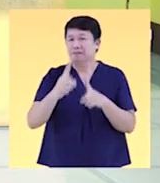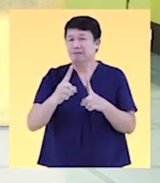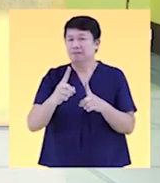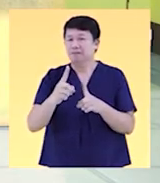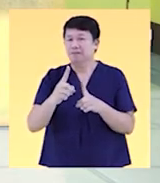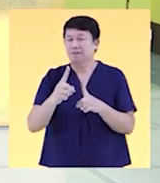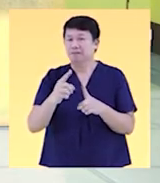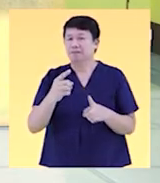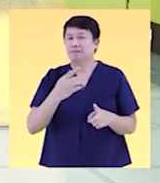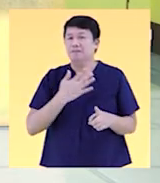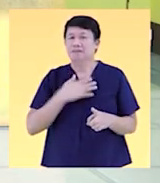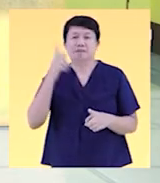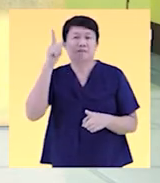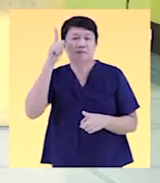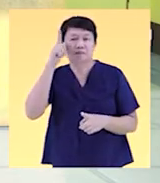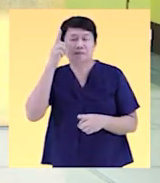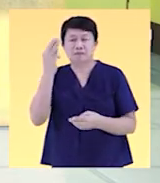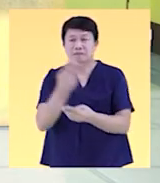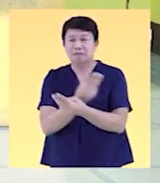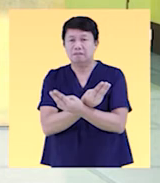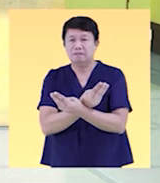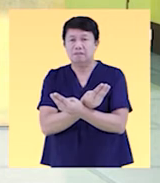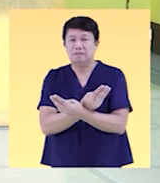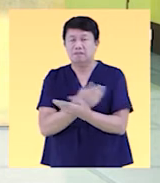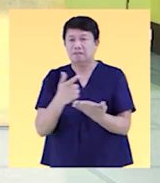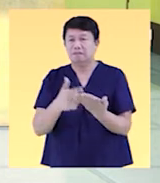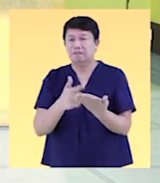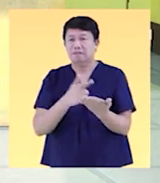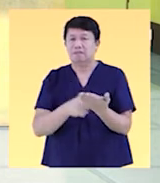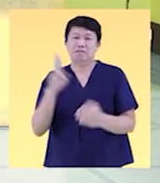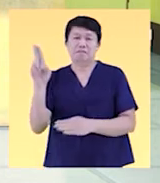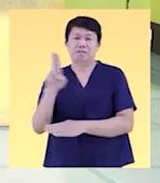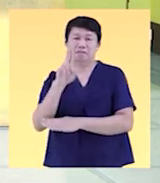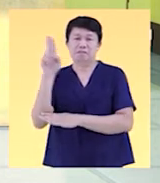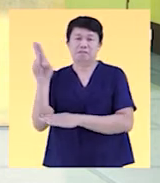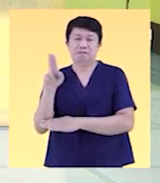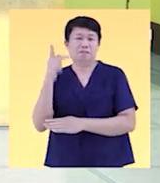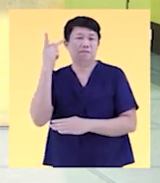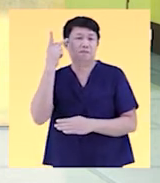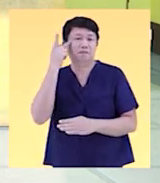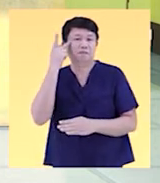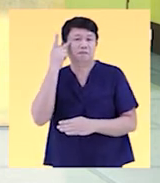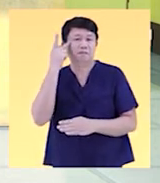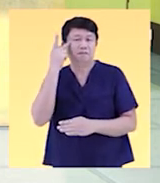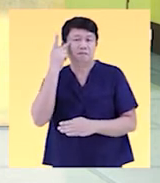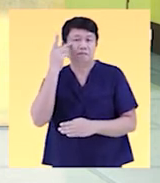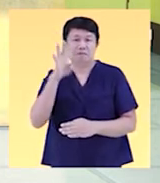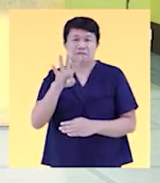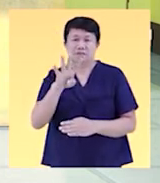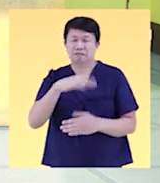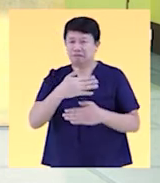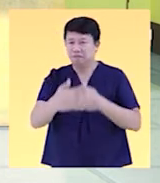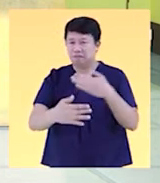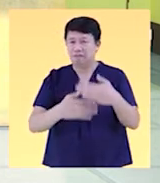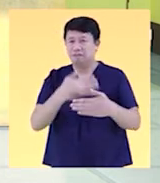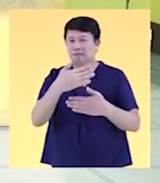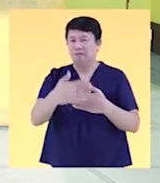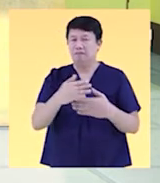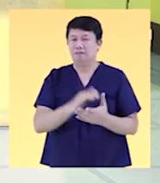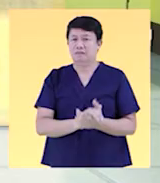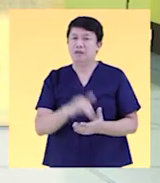ko na ngayon ang aking aralin sa mathematics. Gagamit lang pala ako ng Polya's 4-step